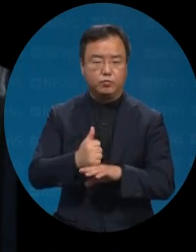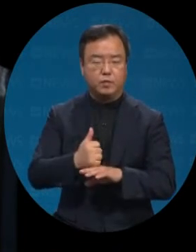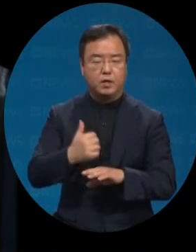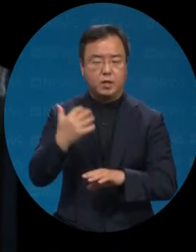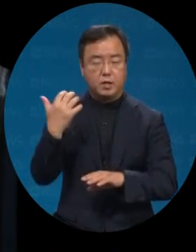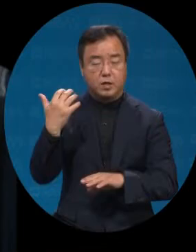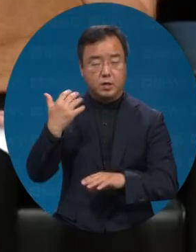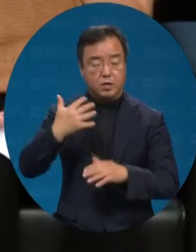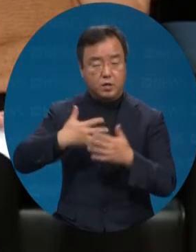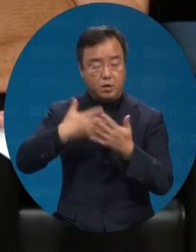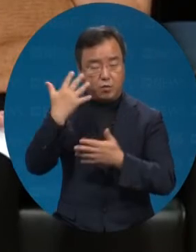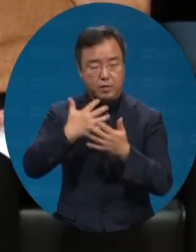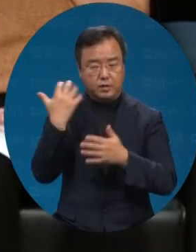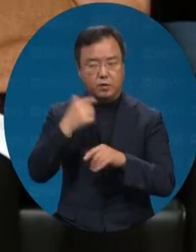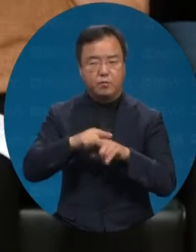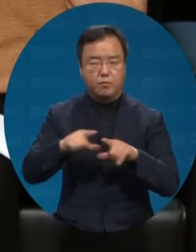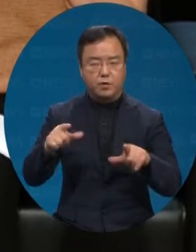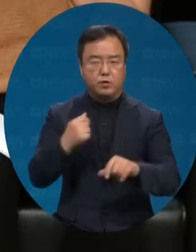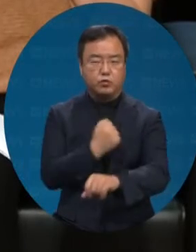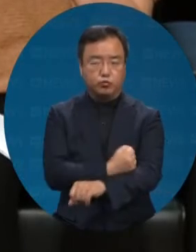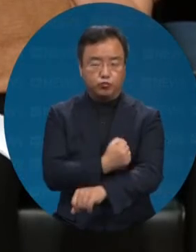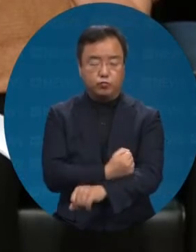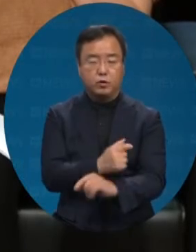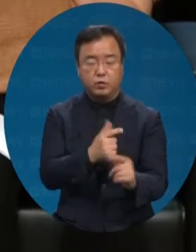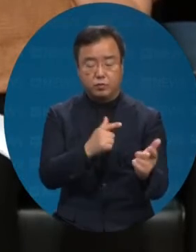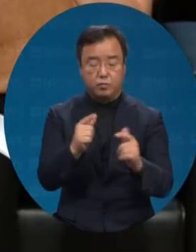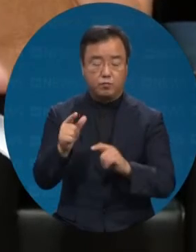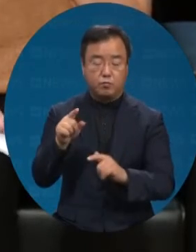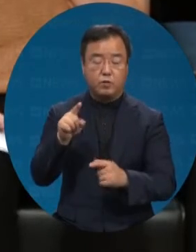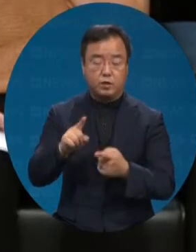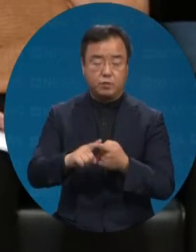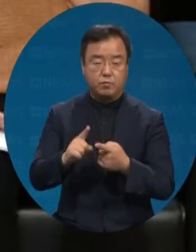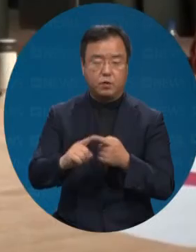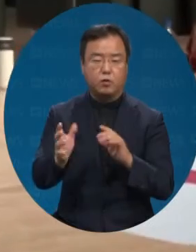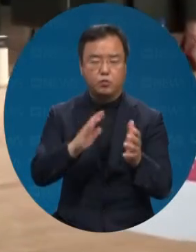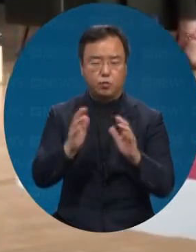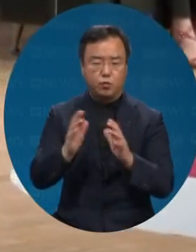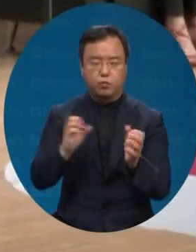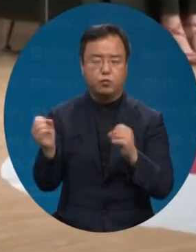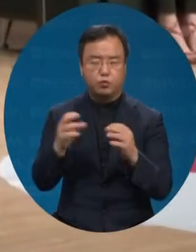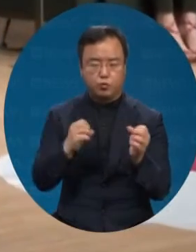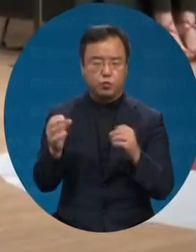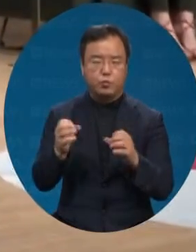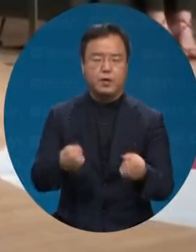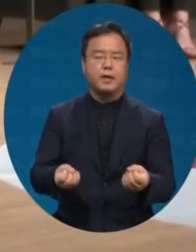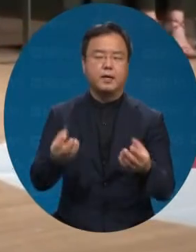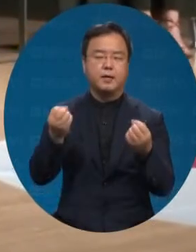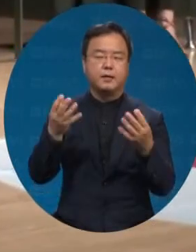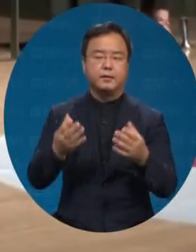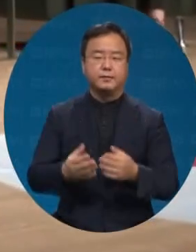100대 리안 시상식과 토크 프로그램 등 오프라인 행사를 이어갑니다 ebs 뉴스 환경입니다